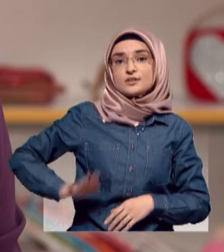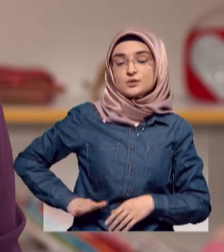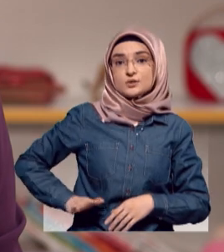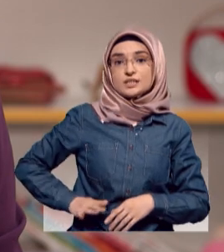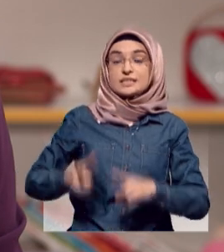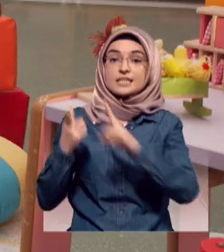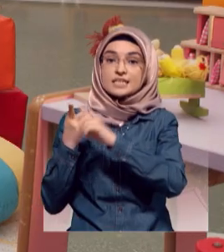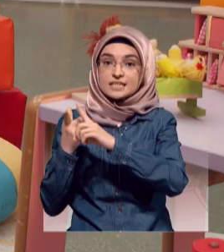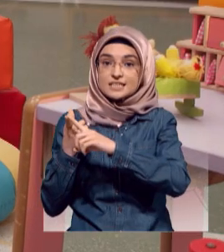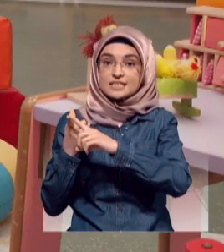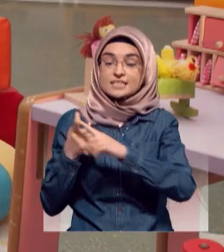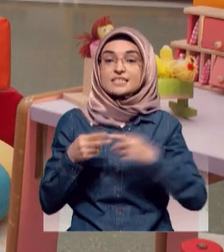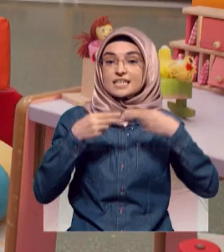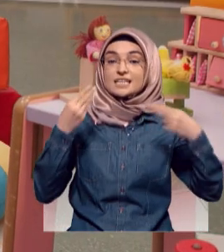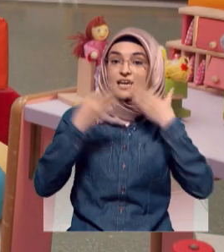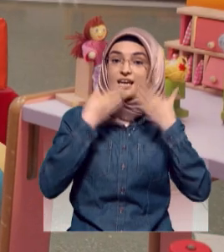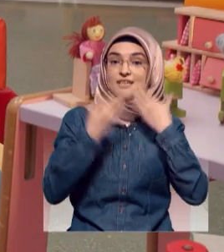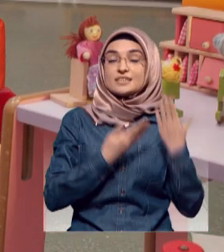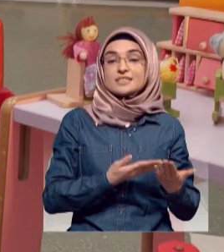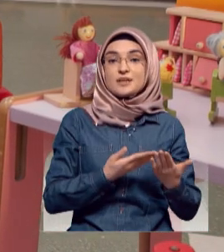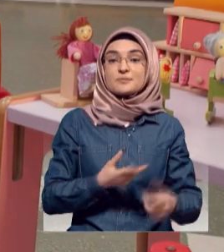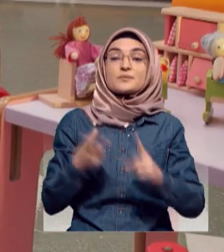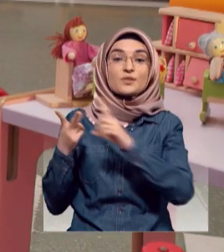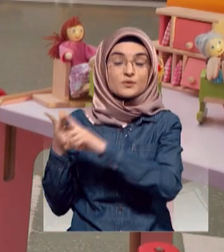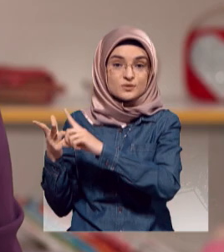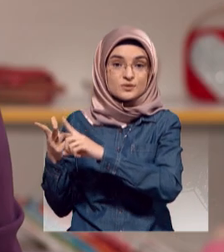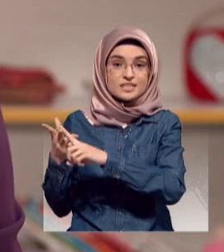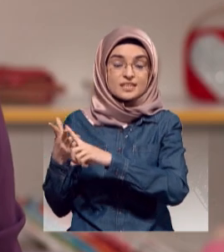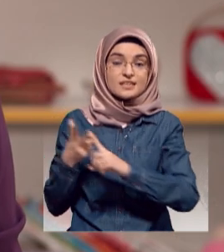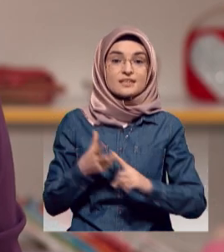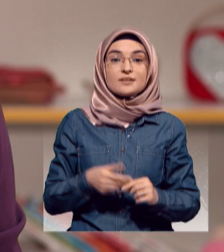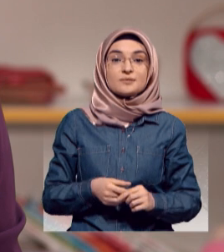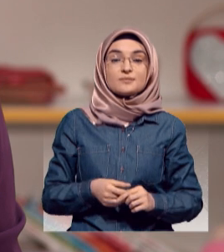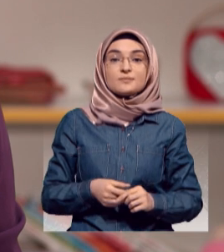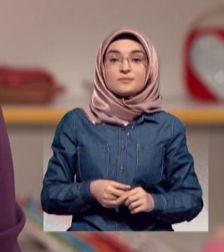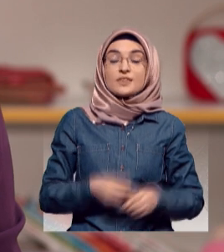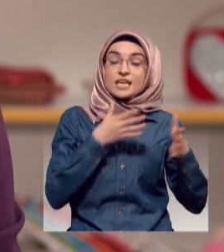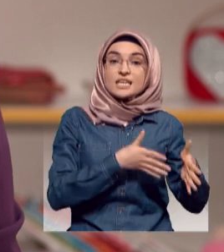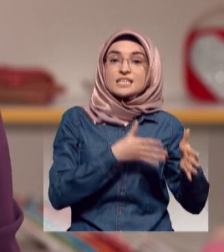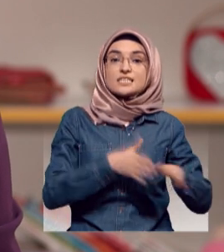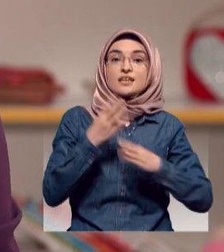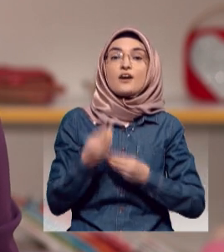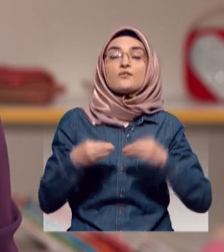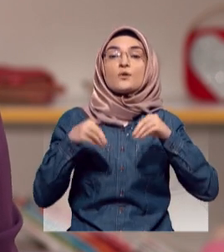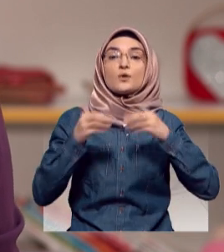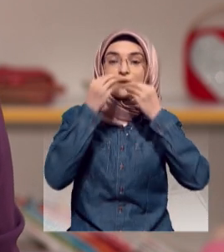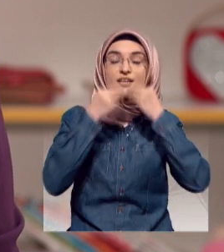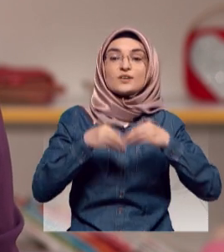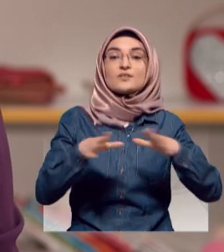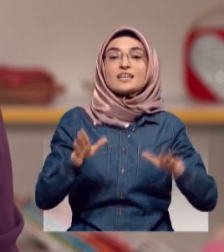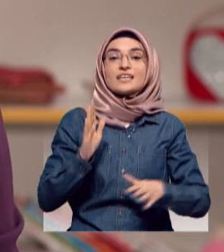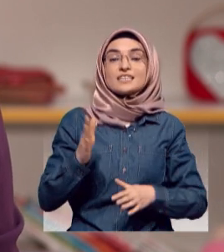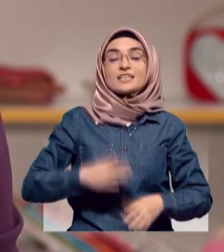çocuklara. Diğeri hikaye anlatır Savva ablanıza. Üçüncüsü ise israf